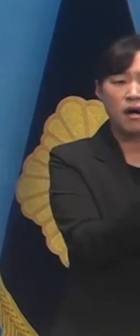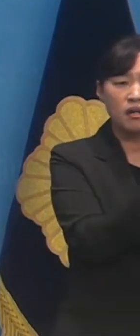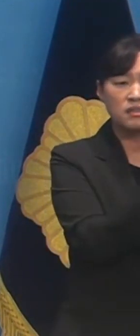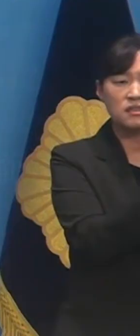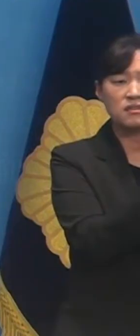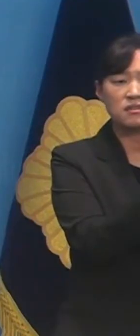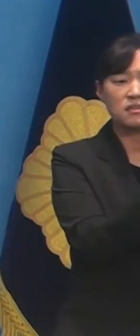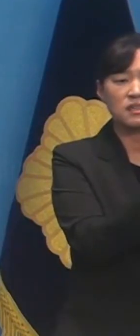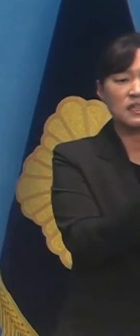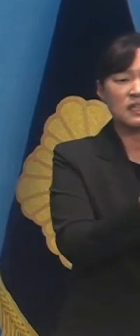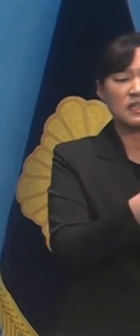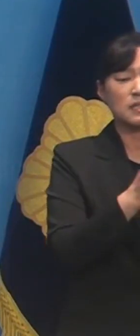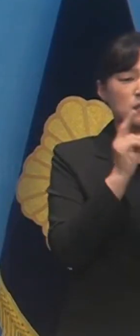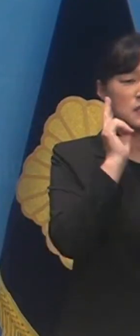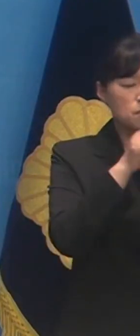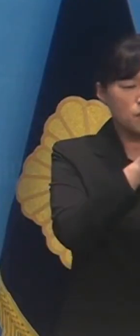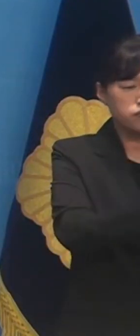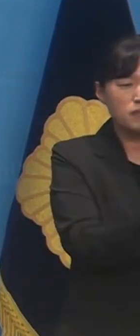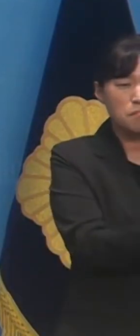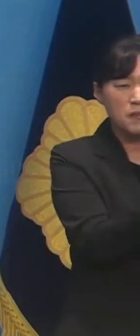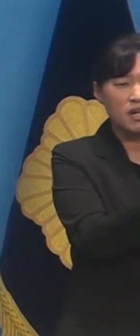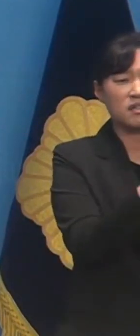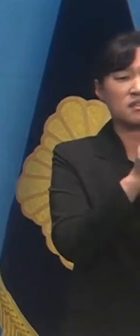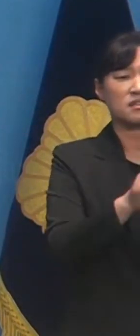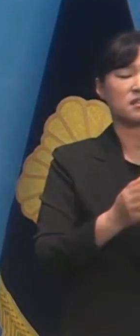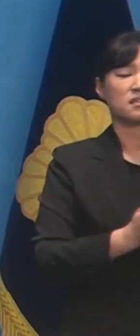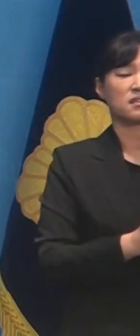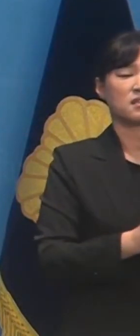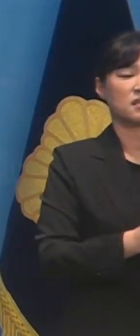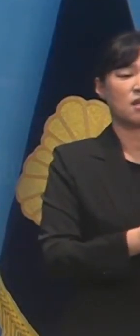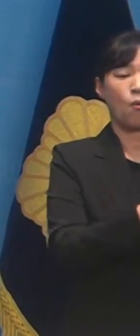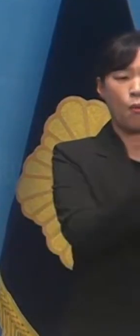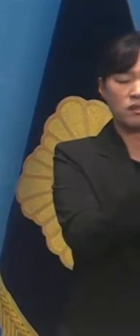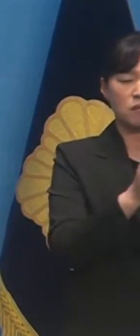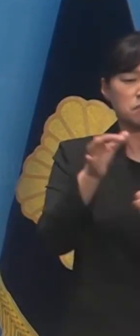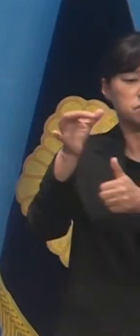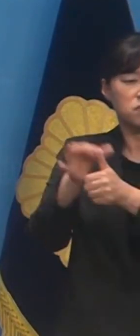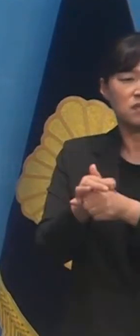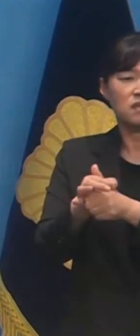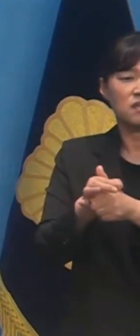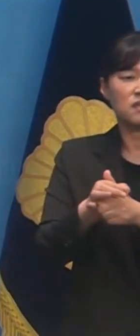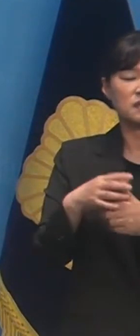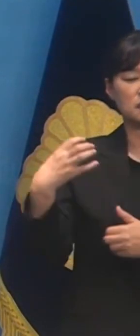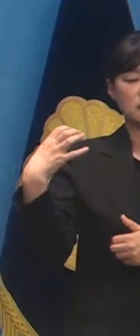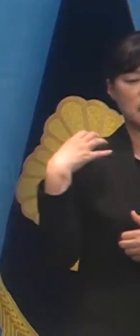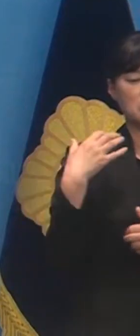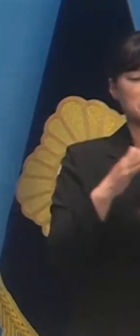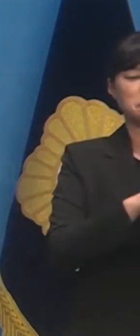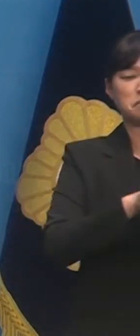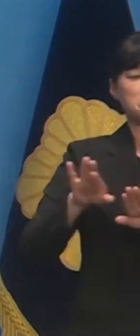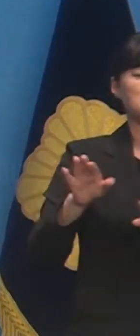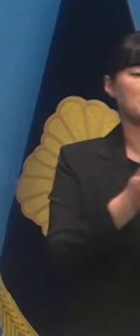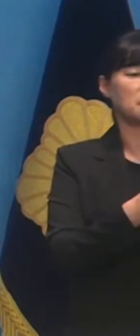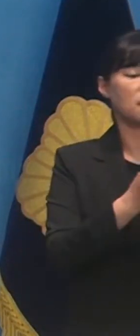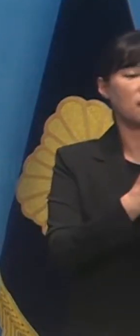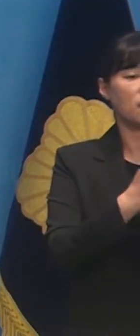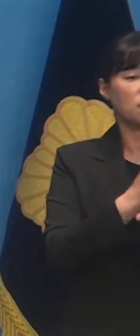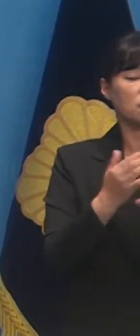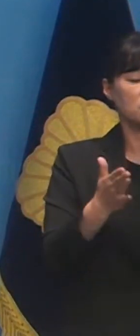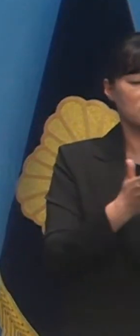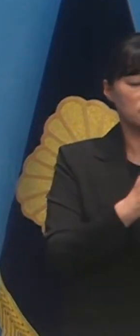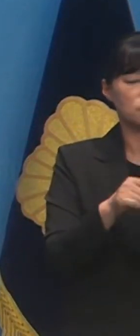잇따른 중대재해 사고는 원 하청 간의 책임 미루기와 미흡한 안전관리에서